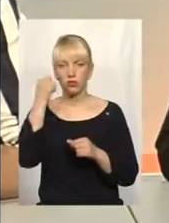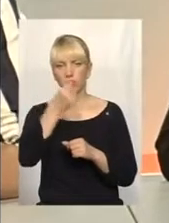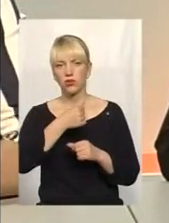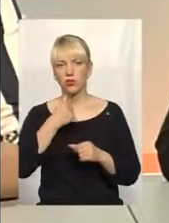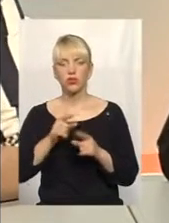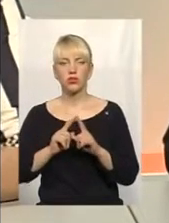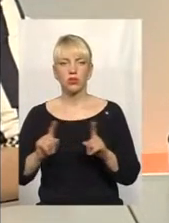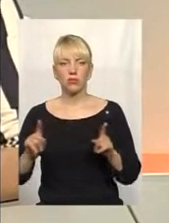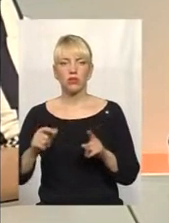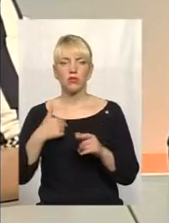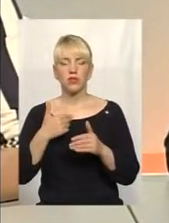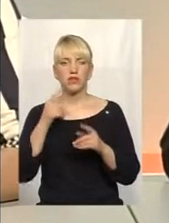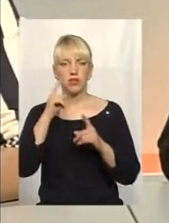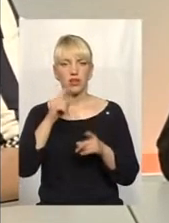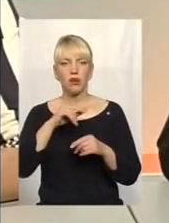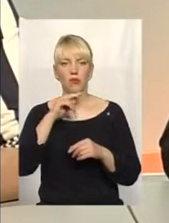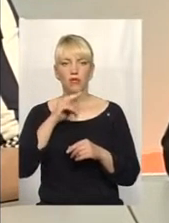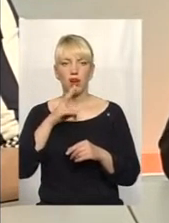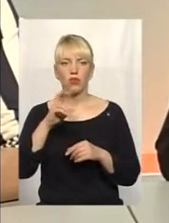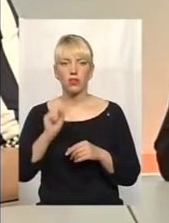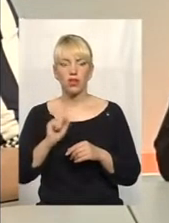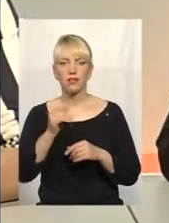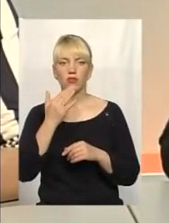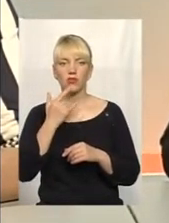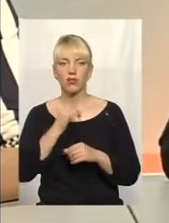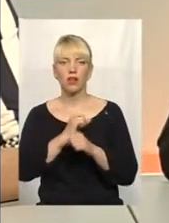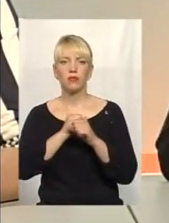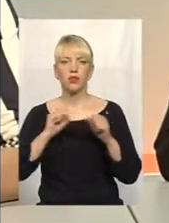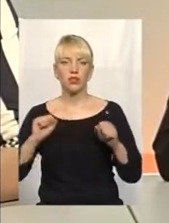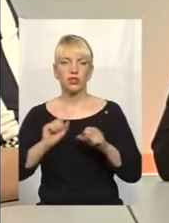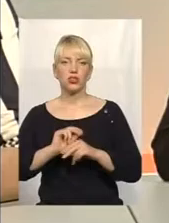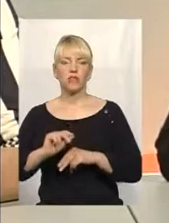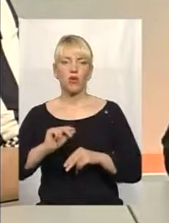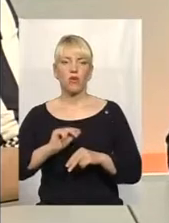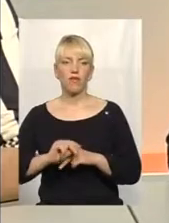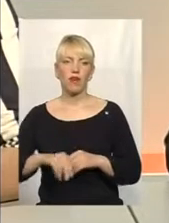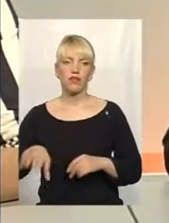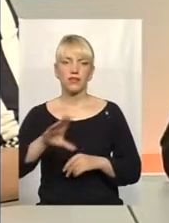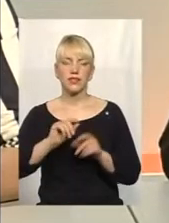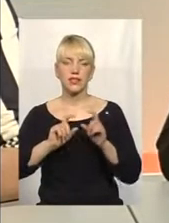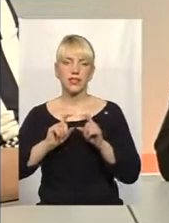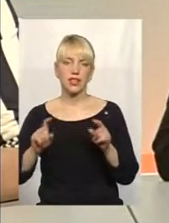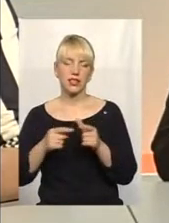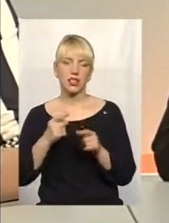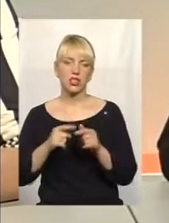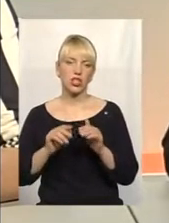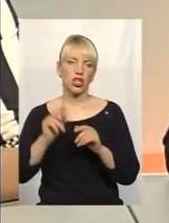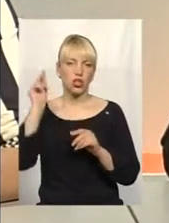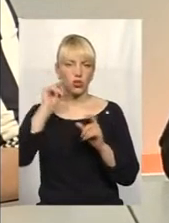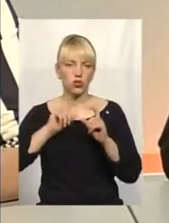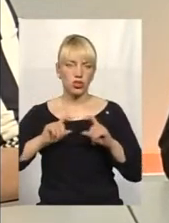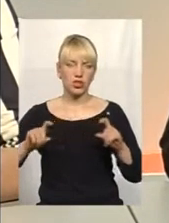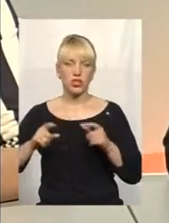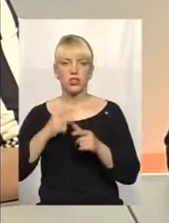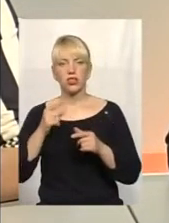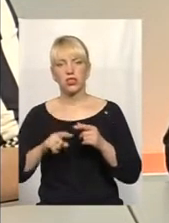році особливо ми дійсно звертаємо увагу саме на національно-патріотичне виховання у всіх закладах, чи то пришкільні, чи то наметові,